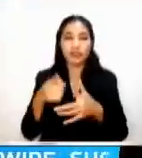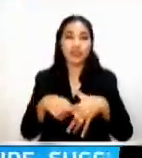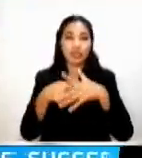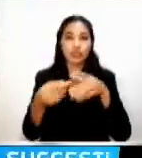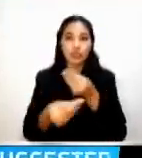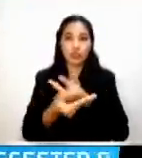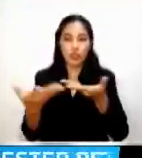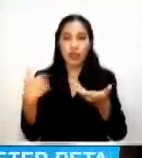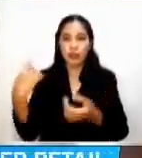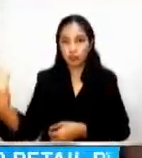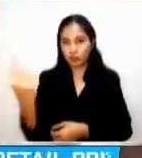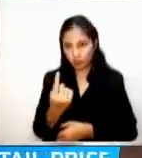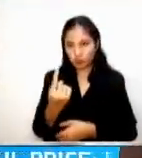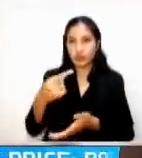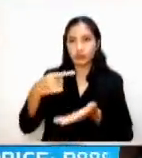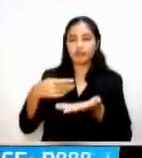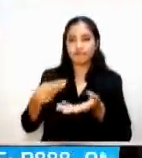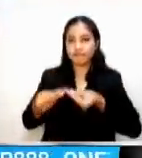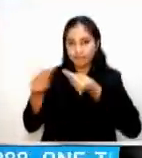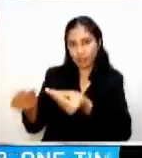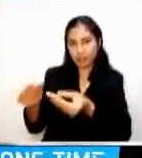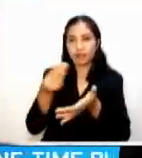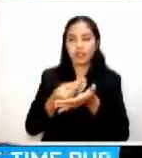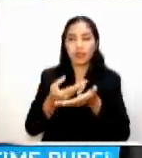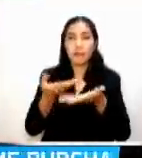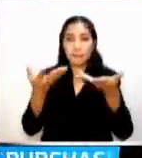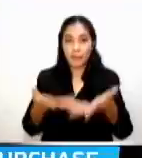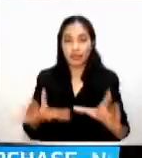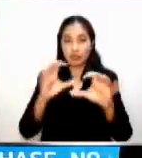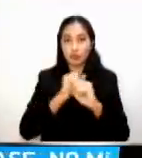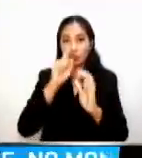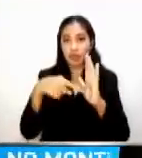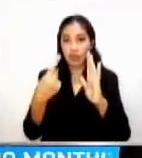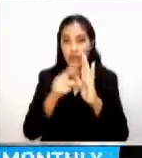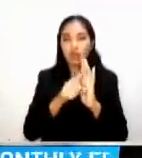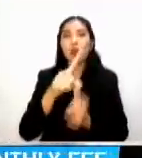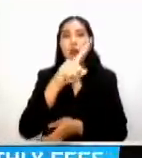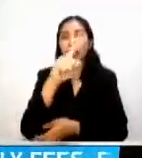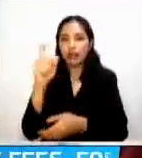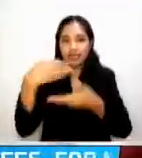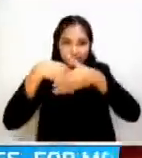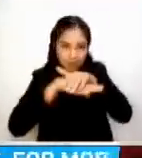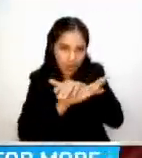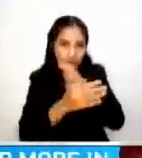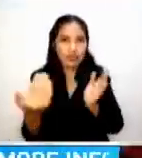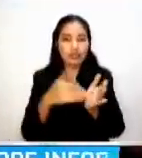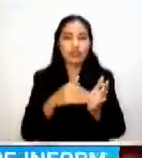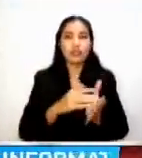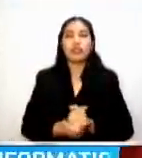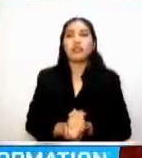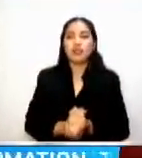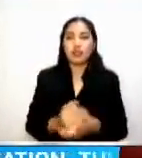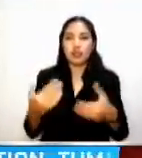pinapapasok sa bigayan ng ayuda. Pagkatapos ng isang oras, ay 100 naman ang pamapasukin. Walang siksikan at mas organisado ang